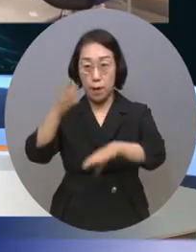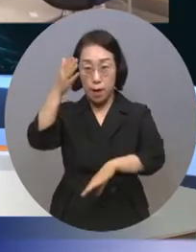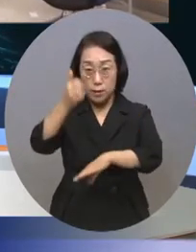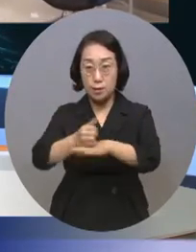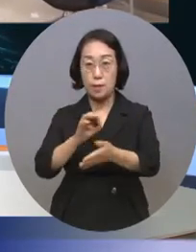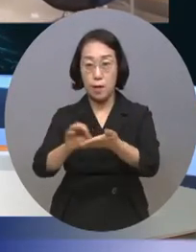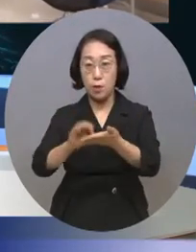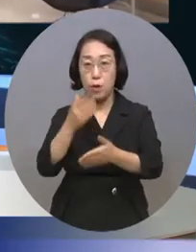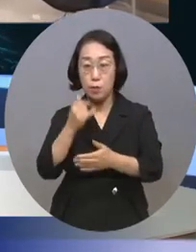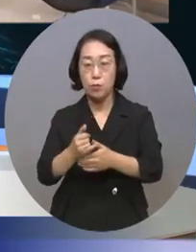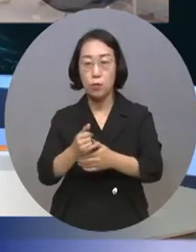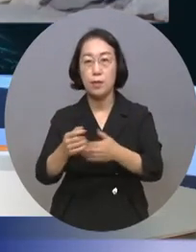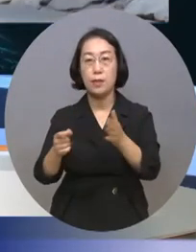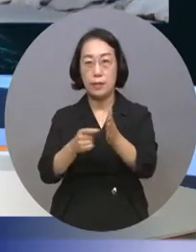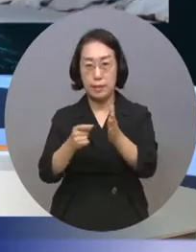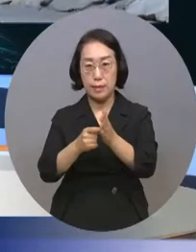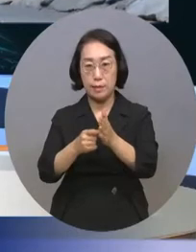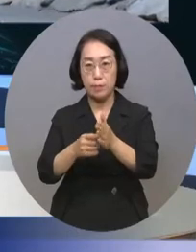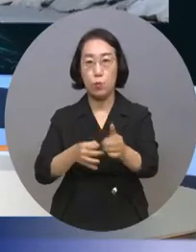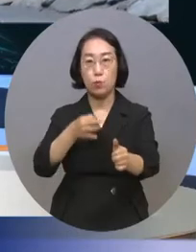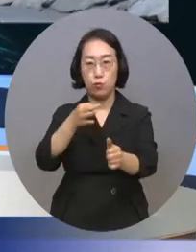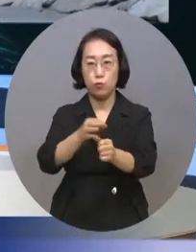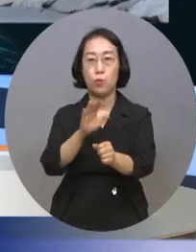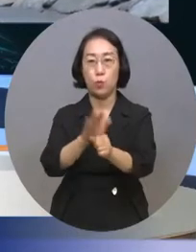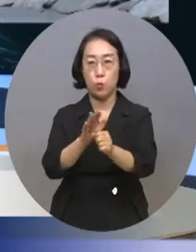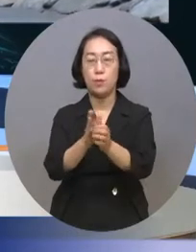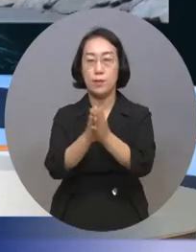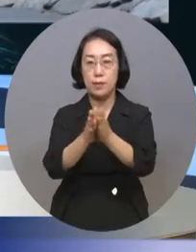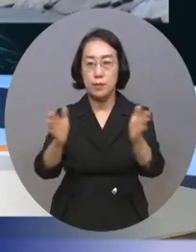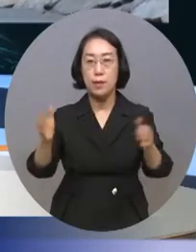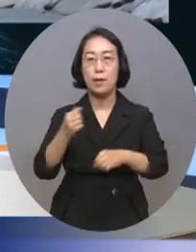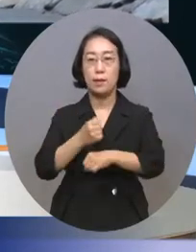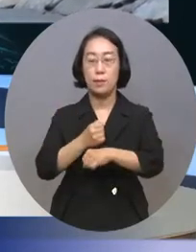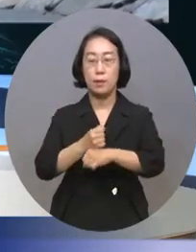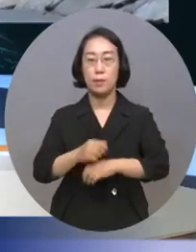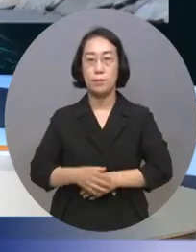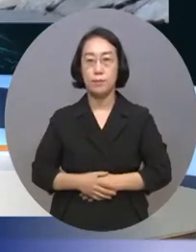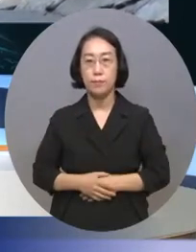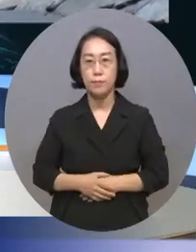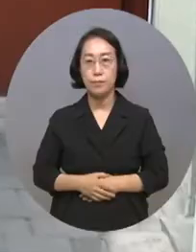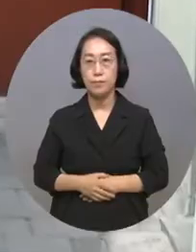지원금 지급에 나섭니다 자세한 내용 박성용 기자가 전합니다